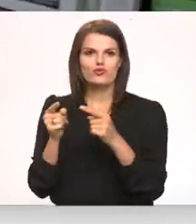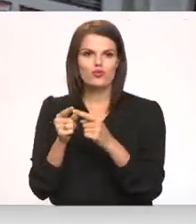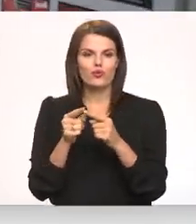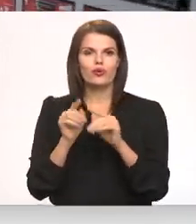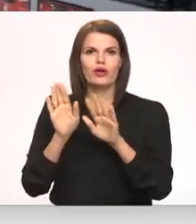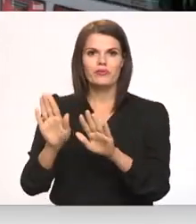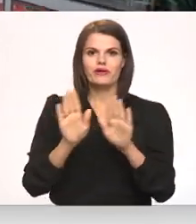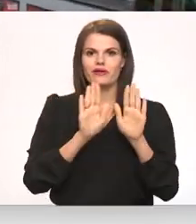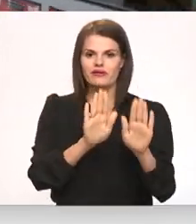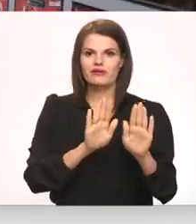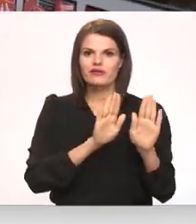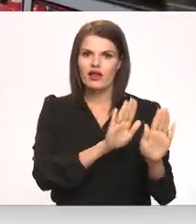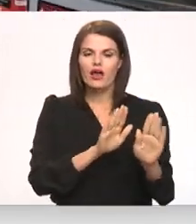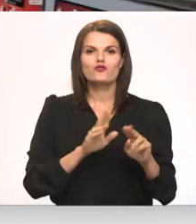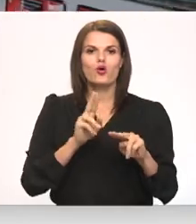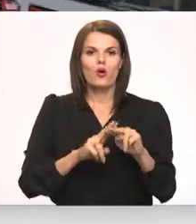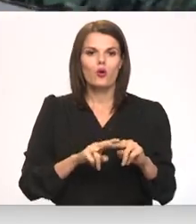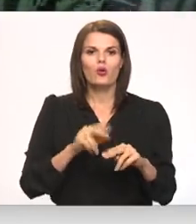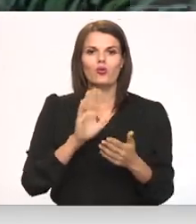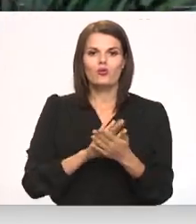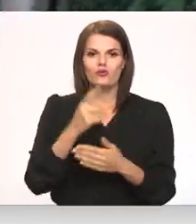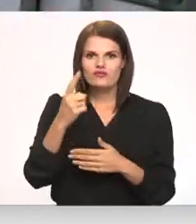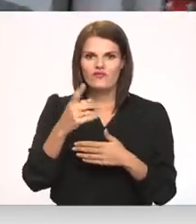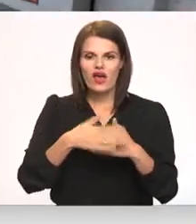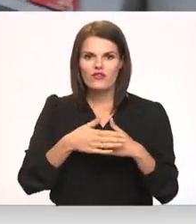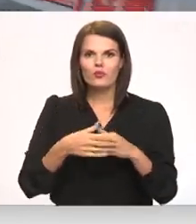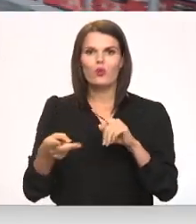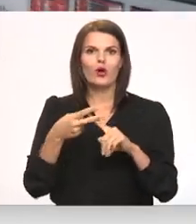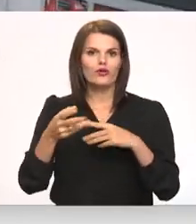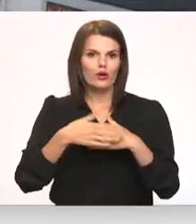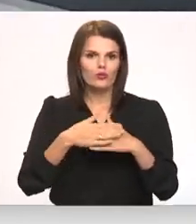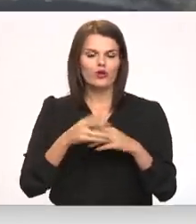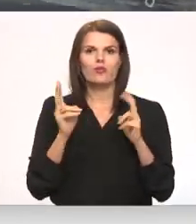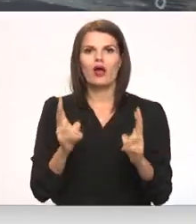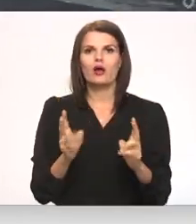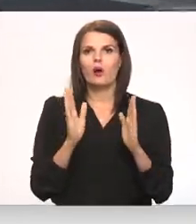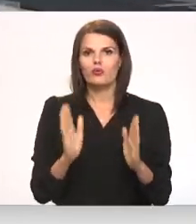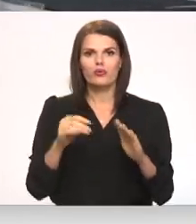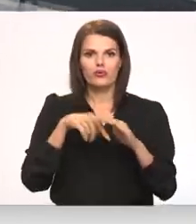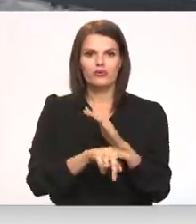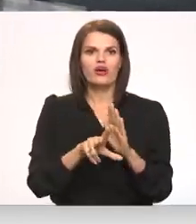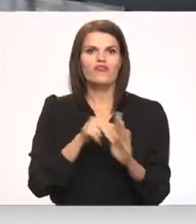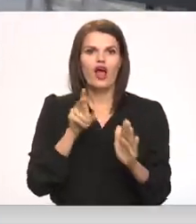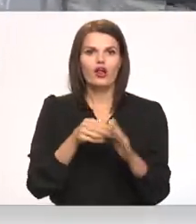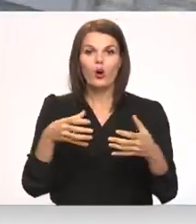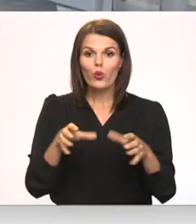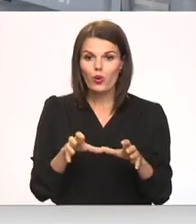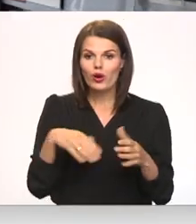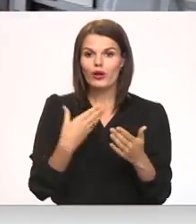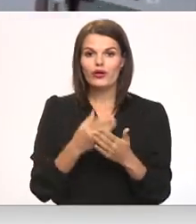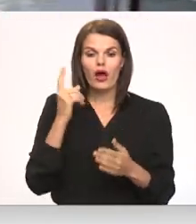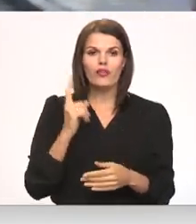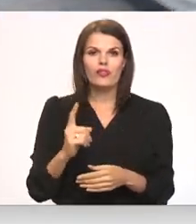arī. Un uz vienām durvīm un uz otrām durvīm, ka mums būs vēlēšana iecirknis. Un ja nāks